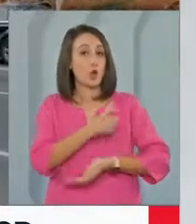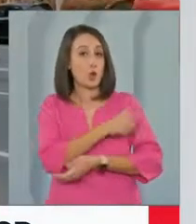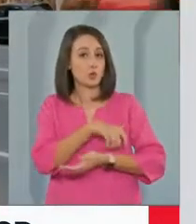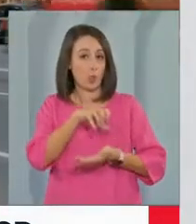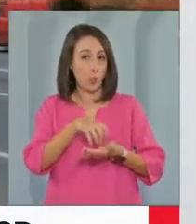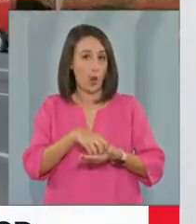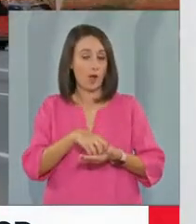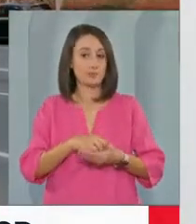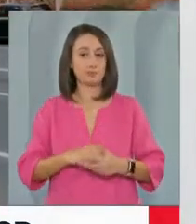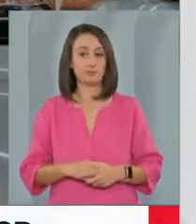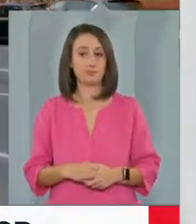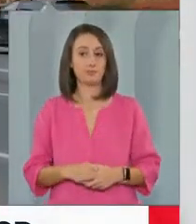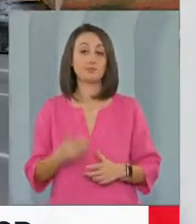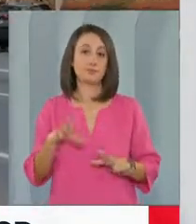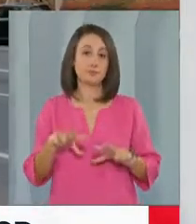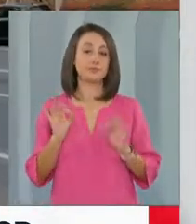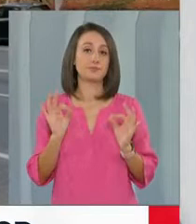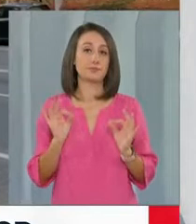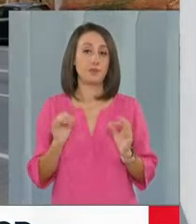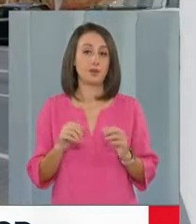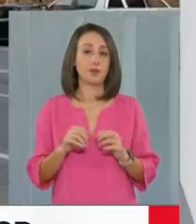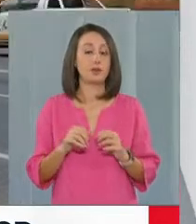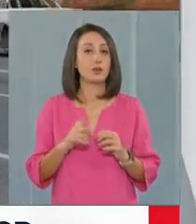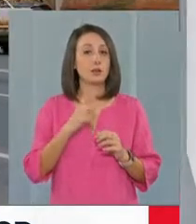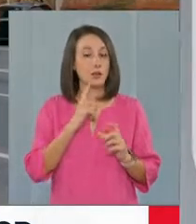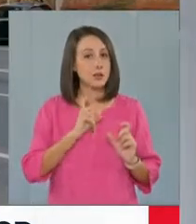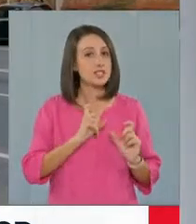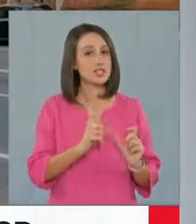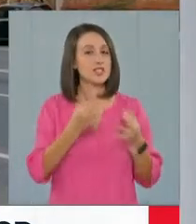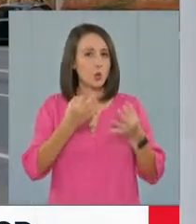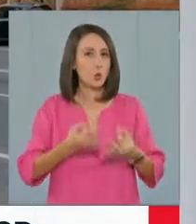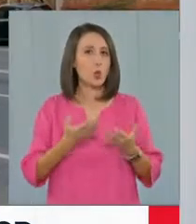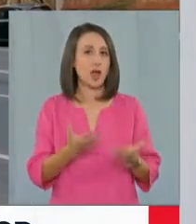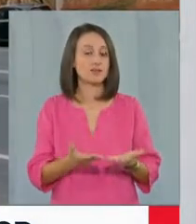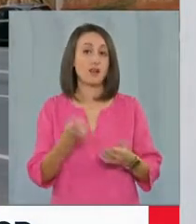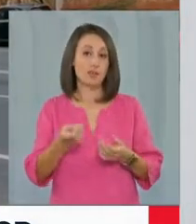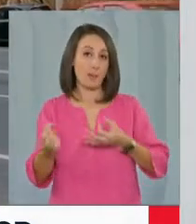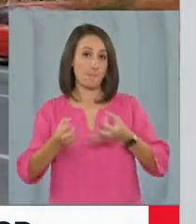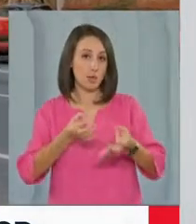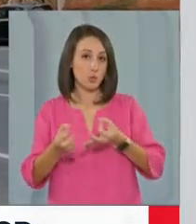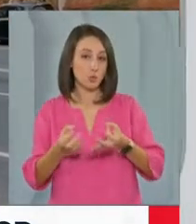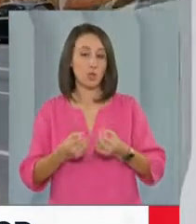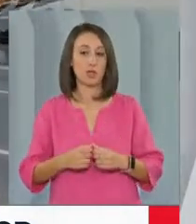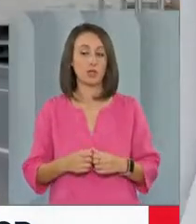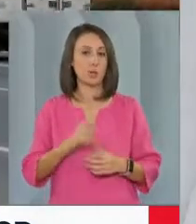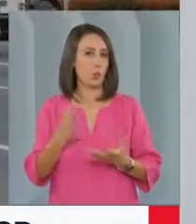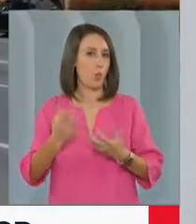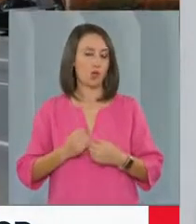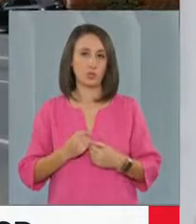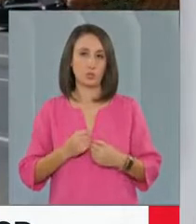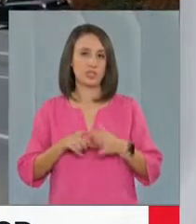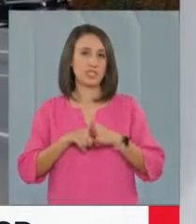locală, să identifice garanții că astfel de măsuri nu aduc